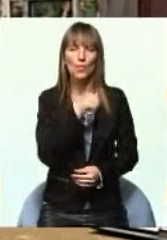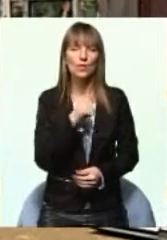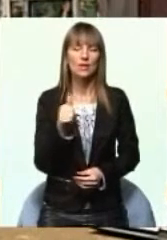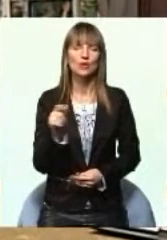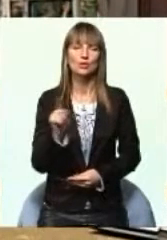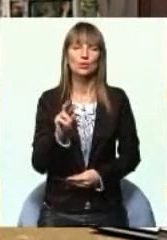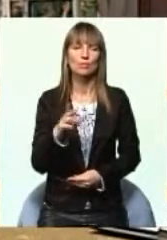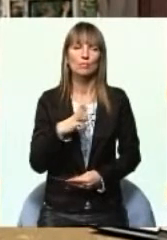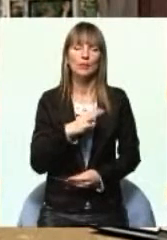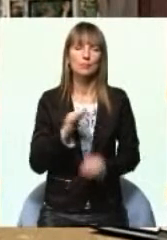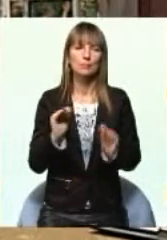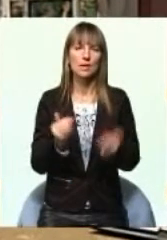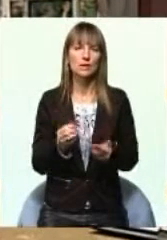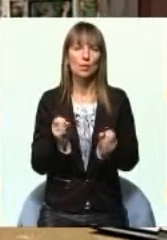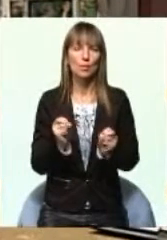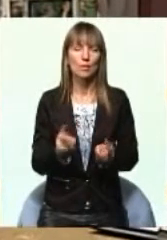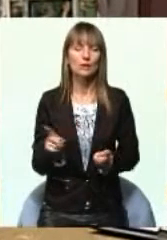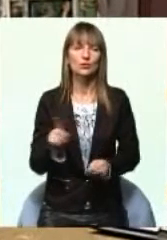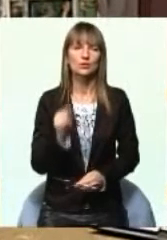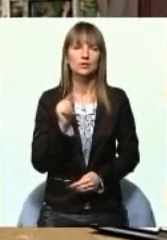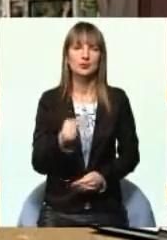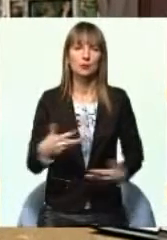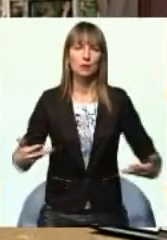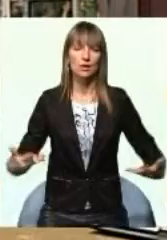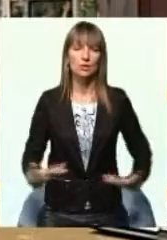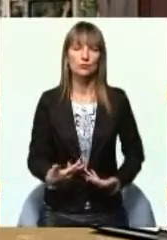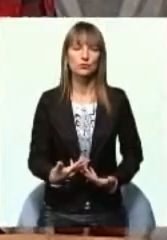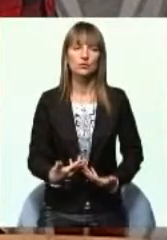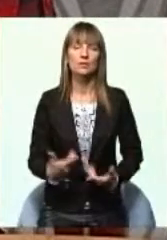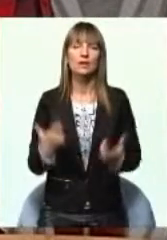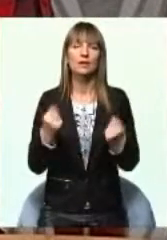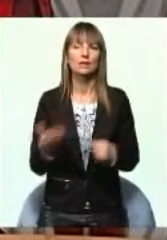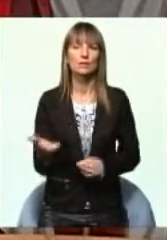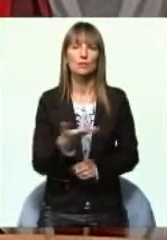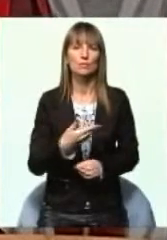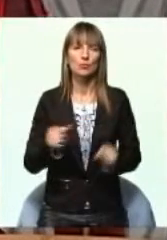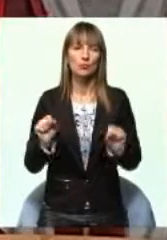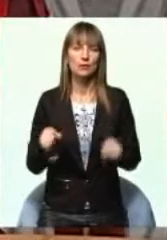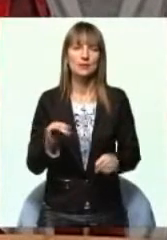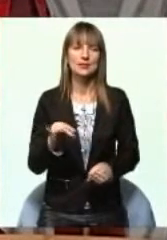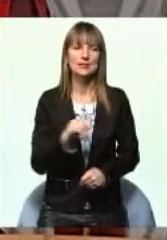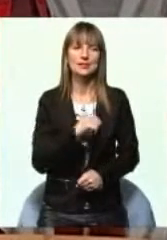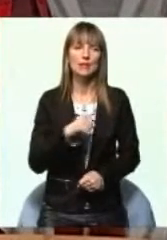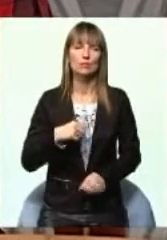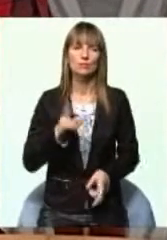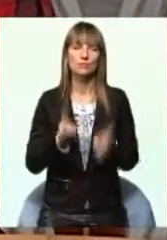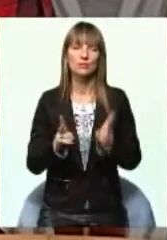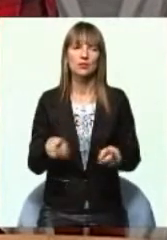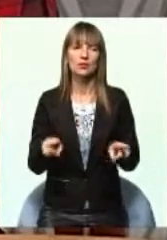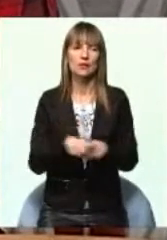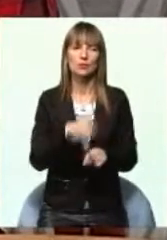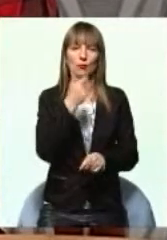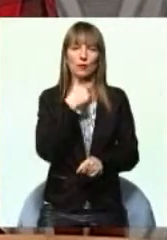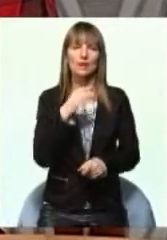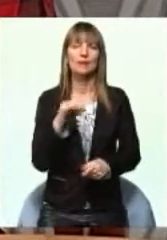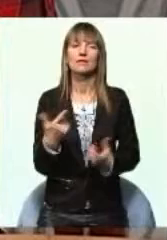щоб був менший ризик, що ти простудишся. А де ми можемо, я знаю, що ми можемо і самі приготувати таке морозиво, і